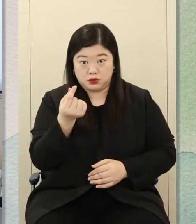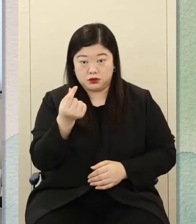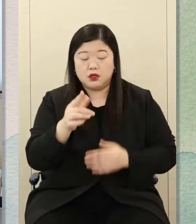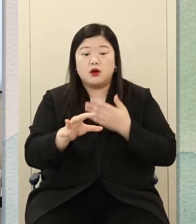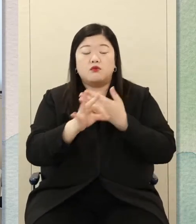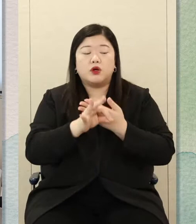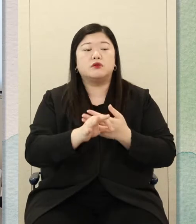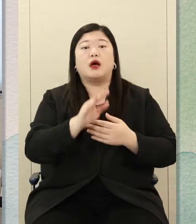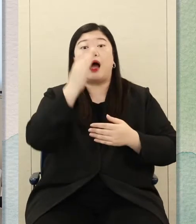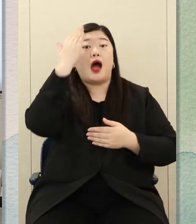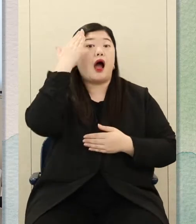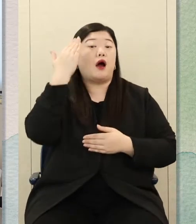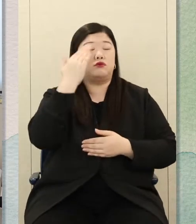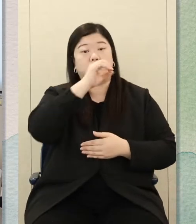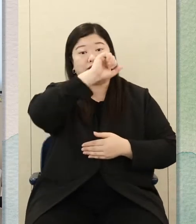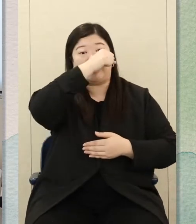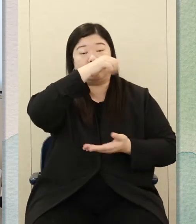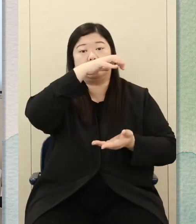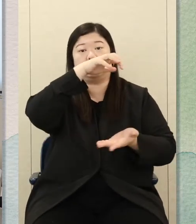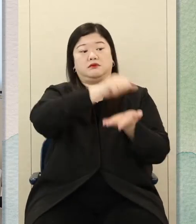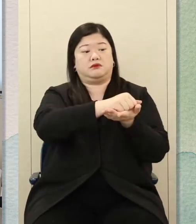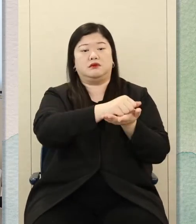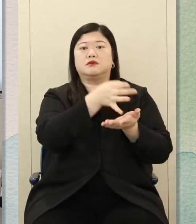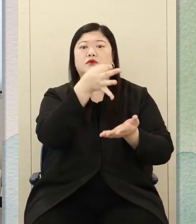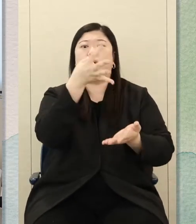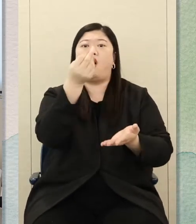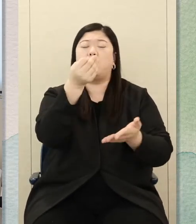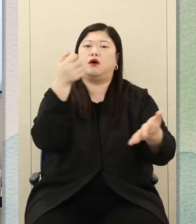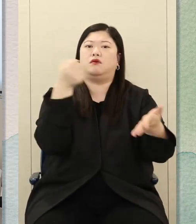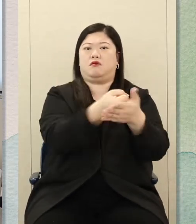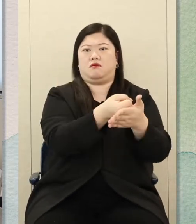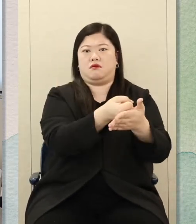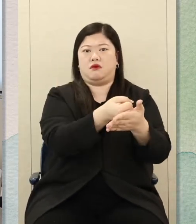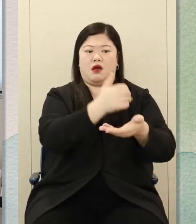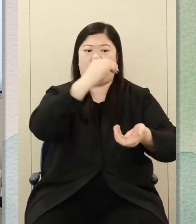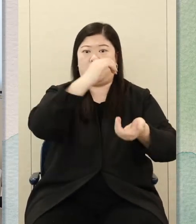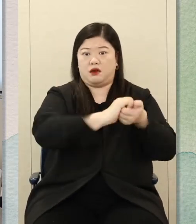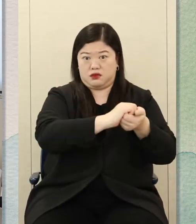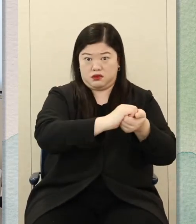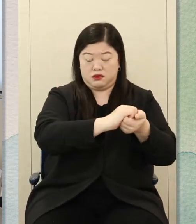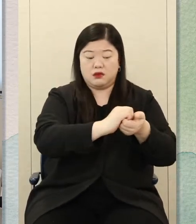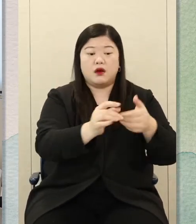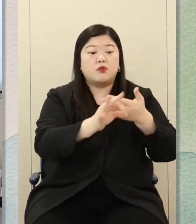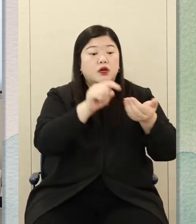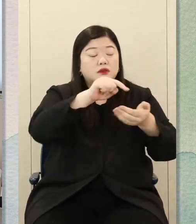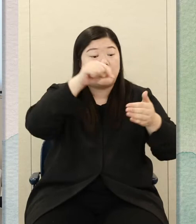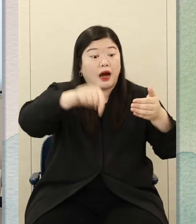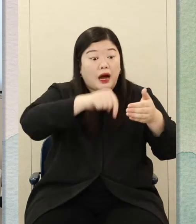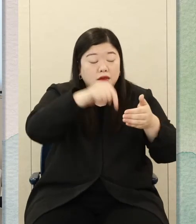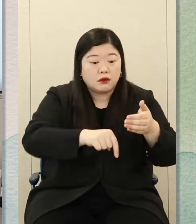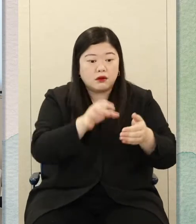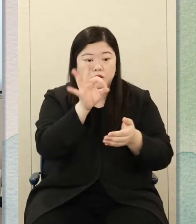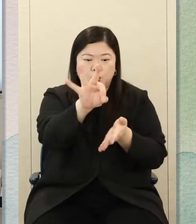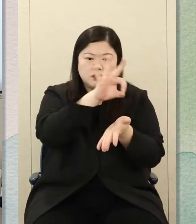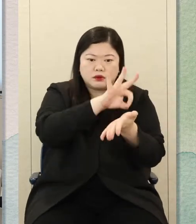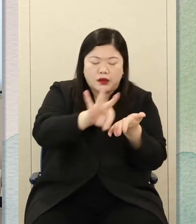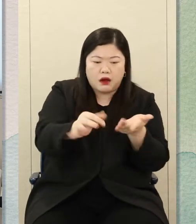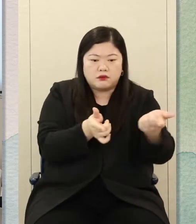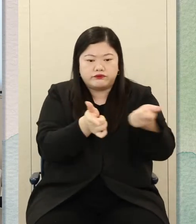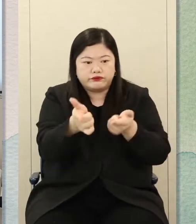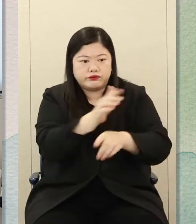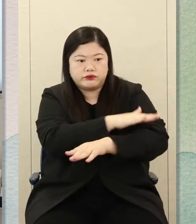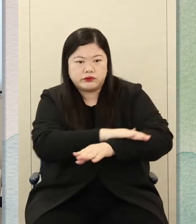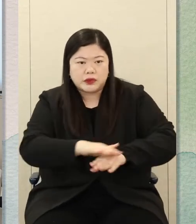예산은 정해져 있고요. 이 마케팅 활동이나 독자 개발 활동에 써야 되는 돈은 정해져 있는데 그 정해진 어떤